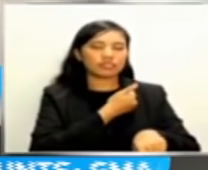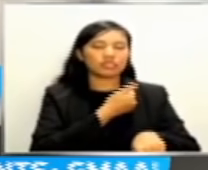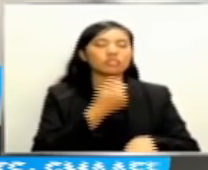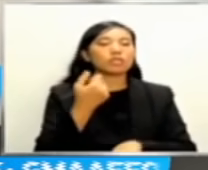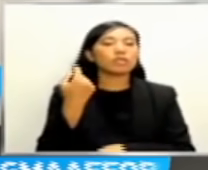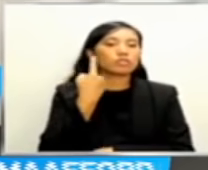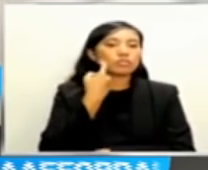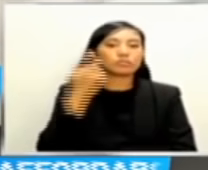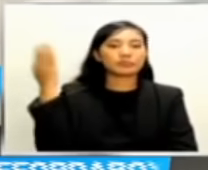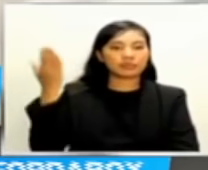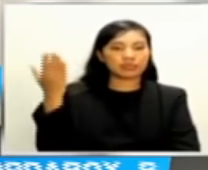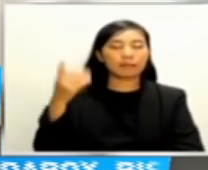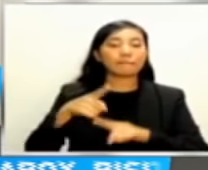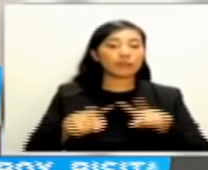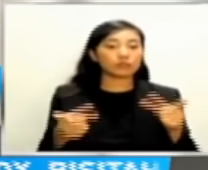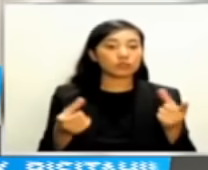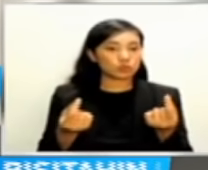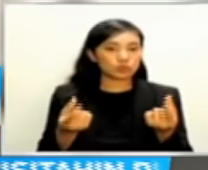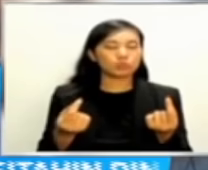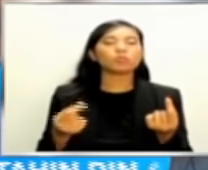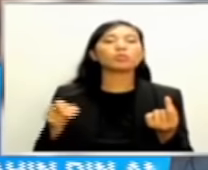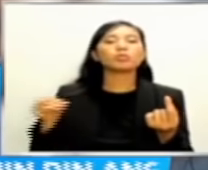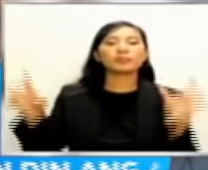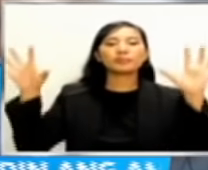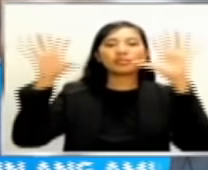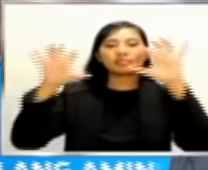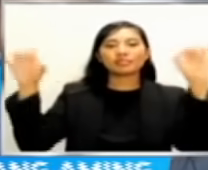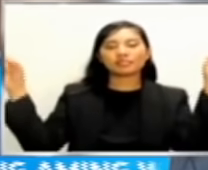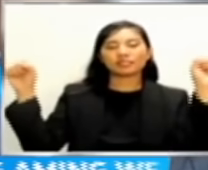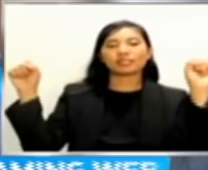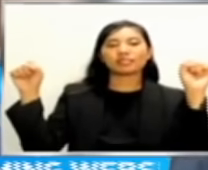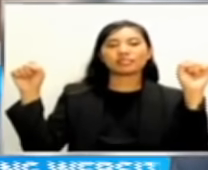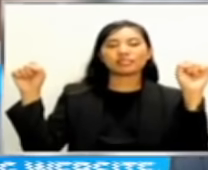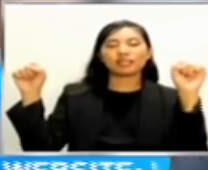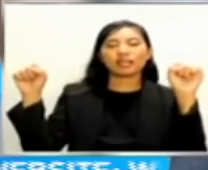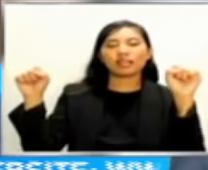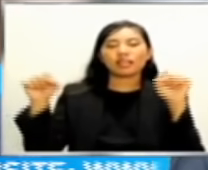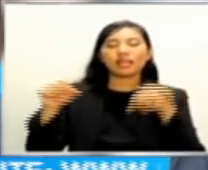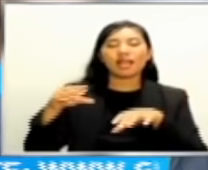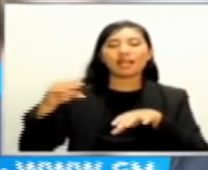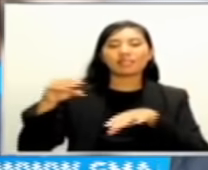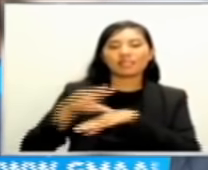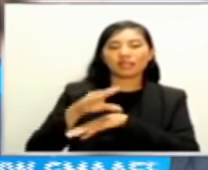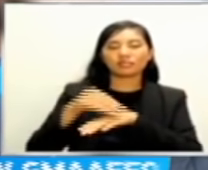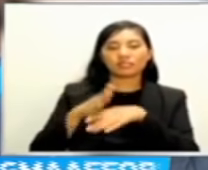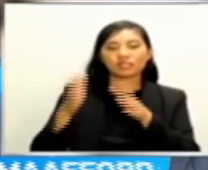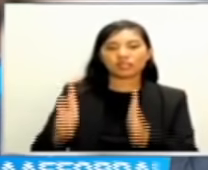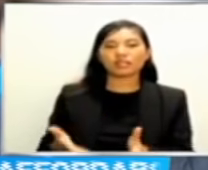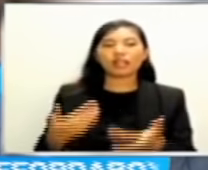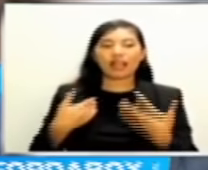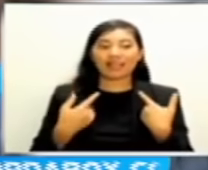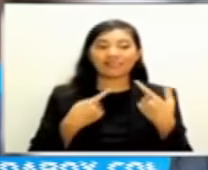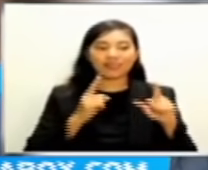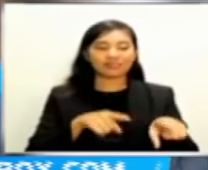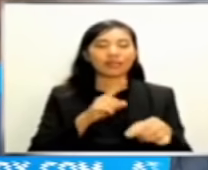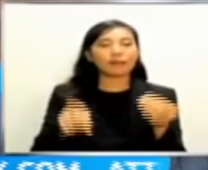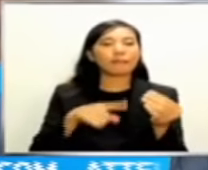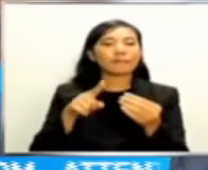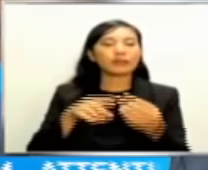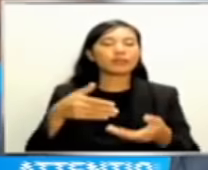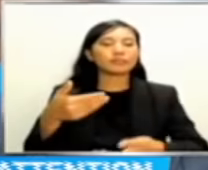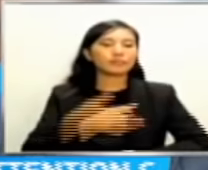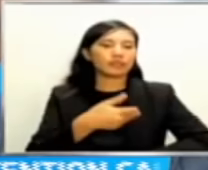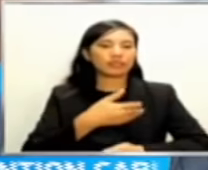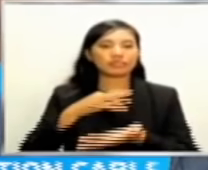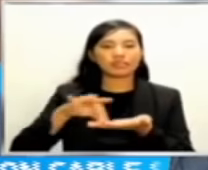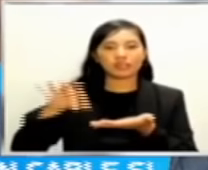Sa halip ay si Presidential Legal Counsel Salvador Panelo ang nagsalita tungkol sa kanyang bank accounts. Sa bandang huli, sinabi ng Pangulo